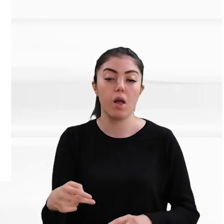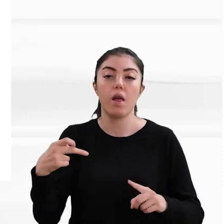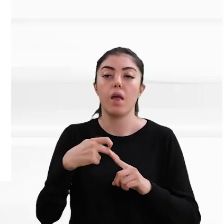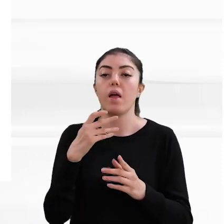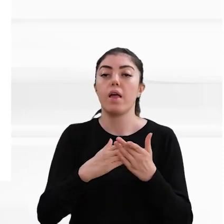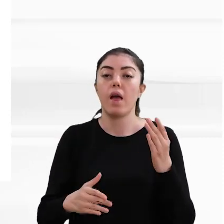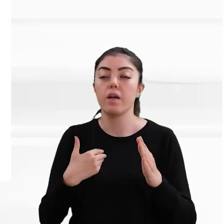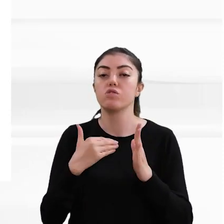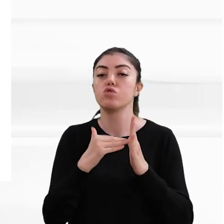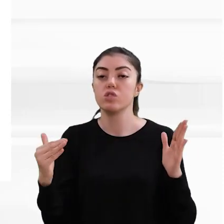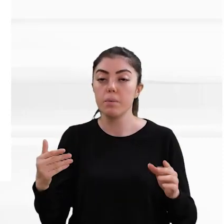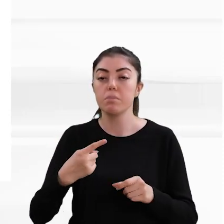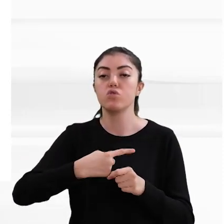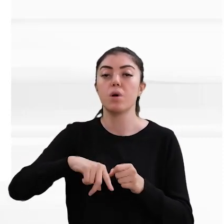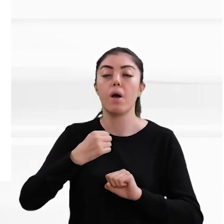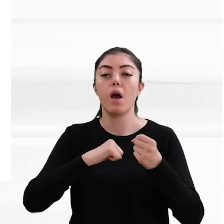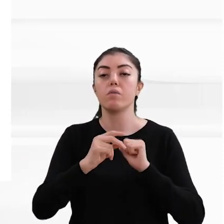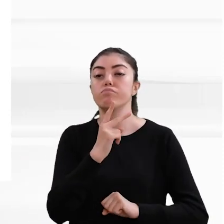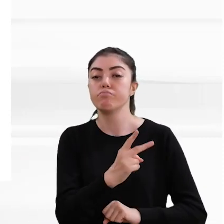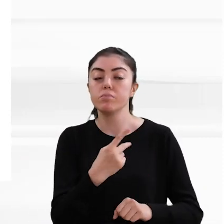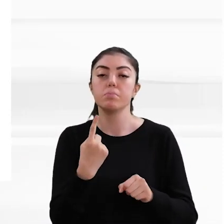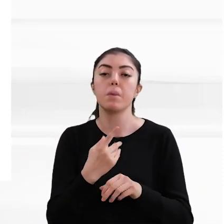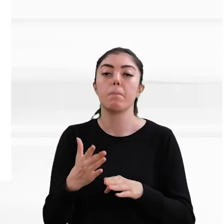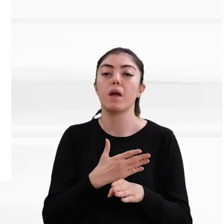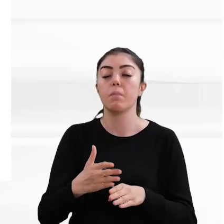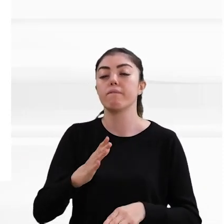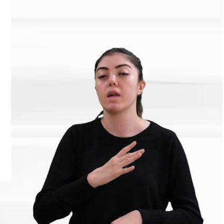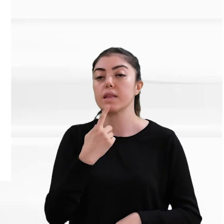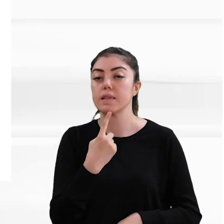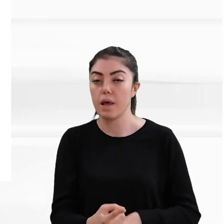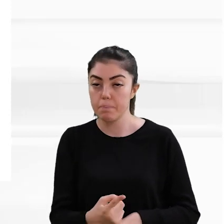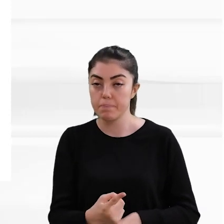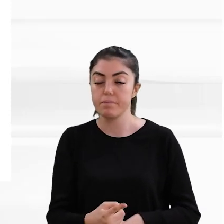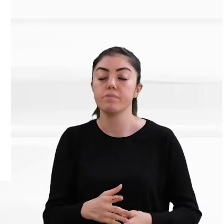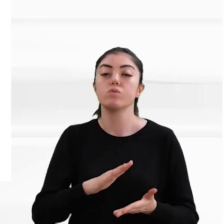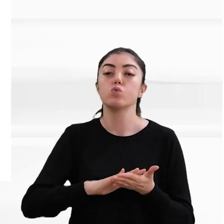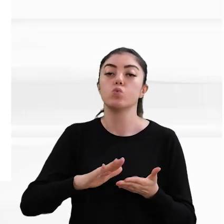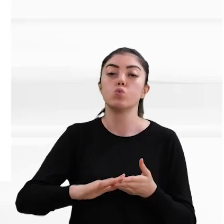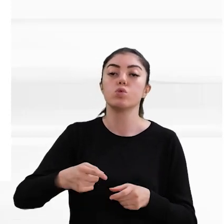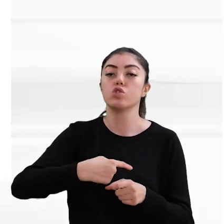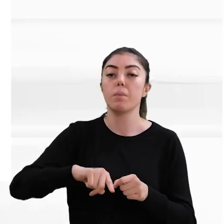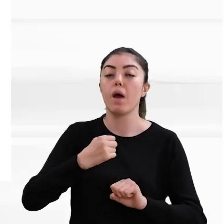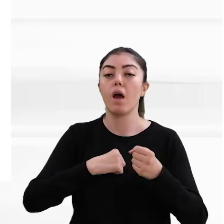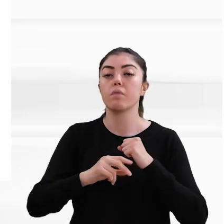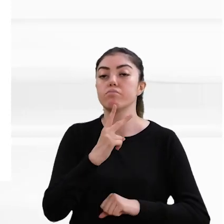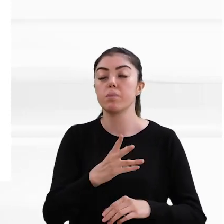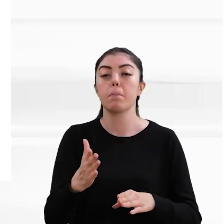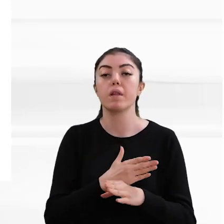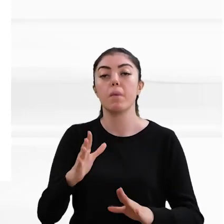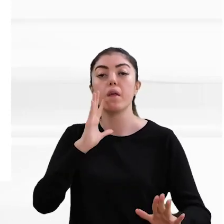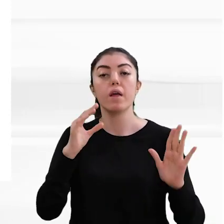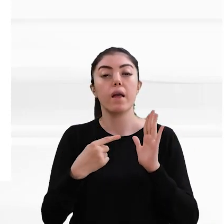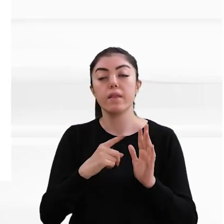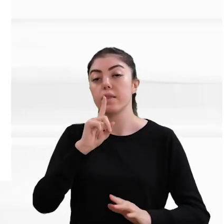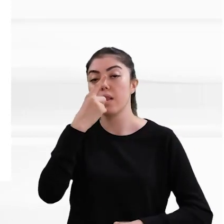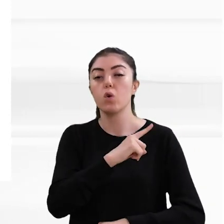yapan R yarıçaplı dairede çembersel hareket yapan bir cismimiz olsun. Düzgün